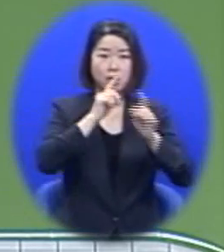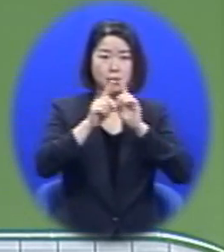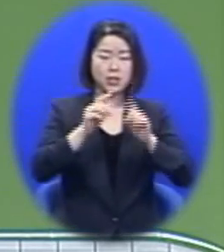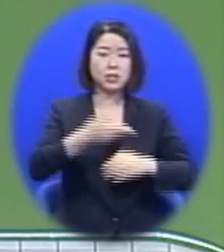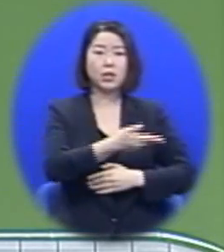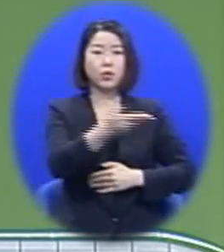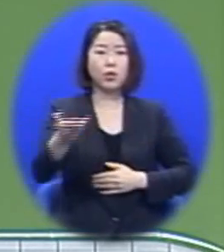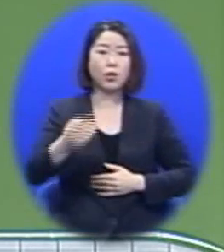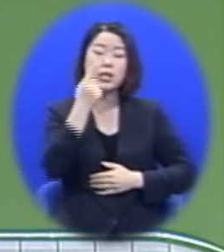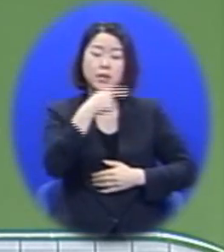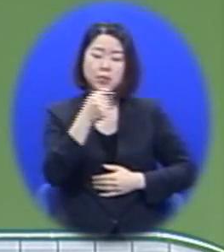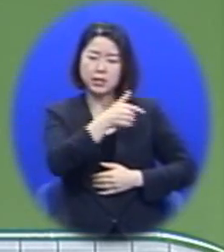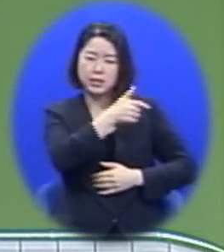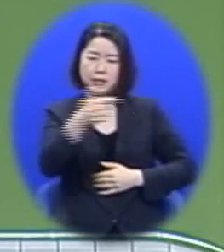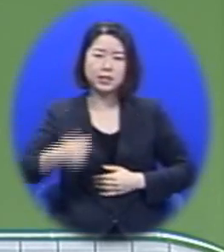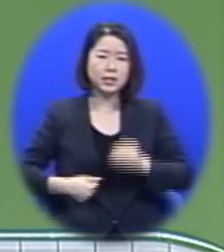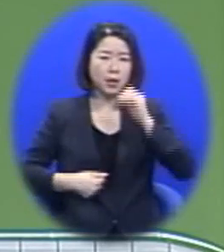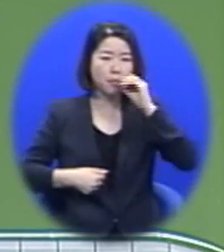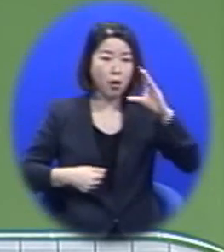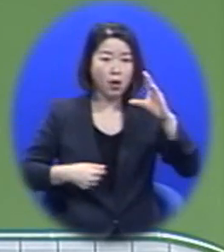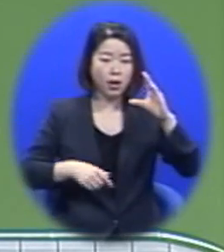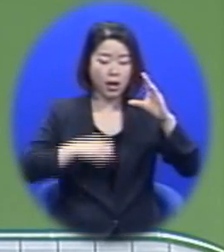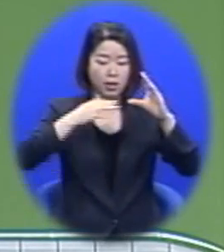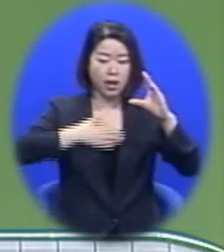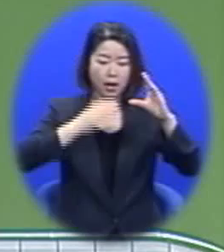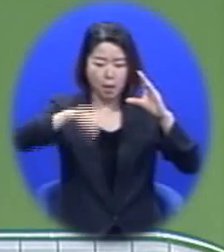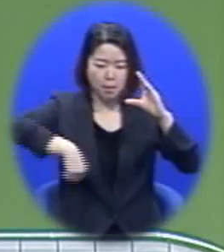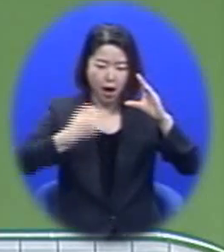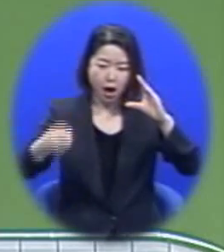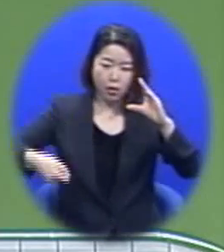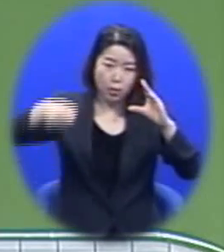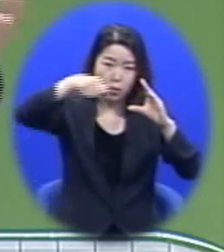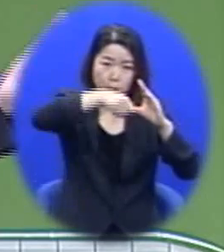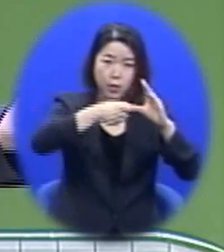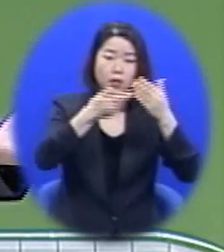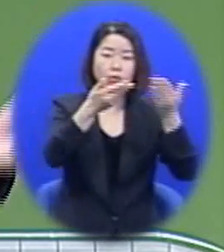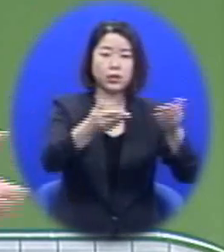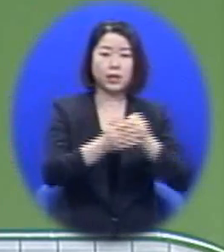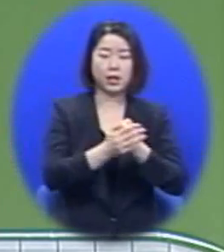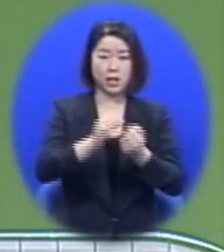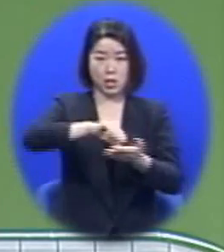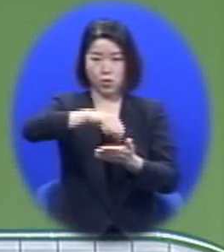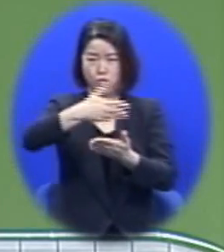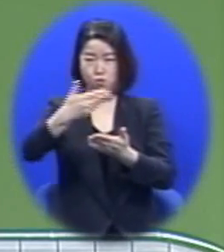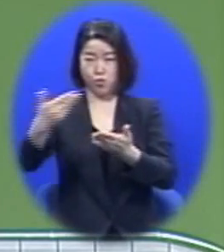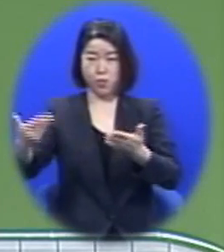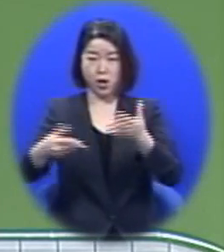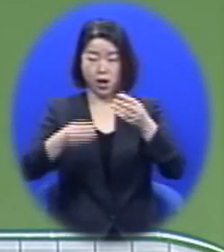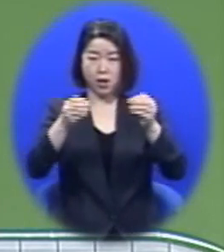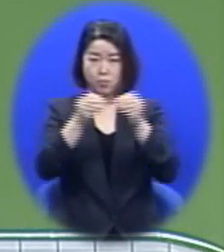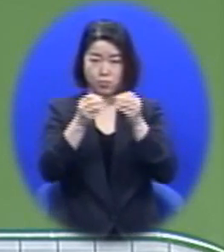크게 벌려라. 내가 마음껏 먹여주겠다. 이 말씀은 아주 유명한 요절입니다.